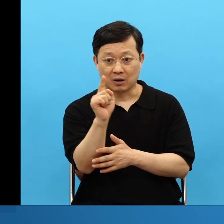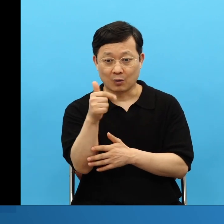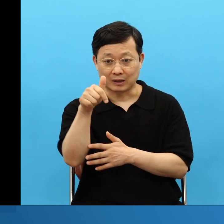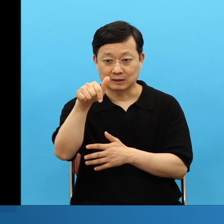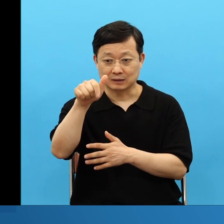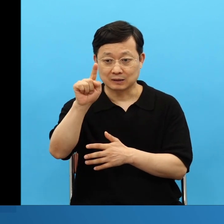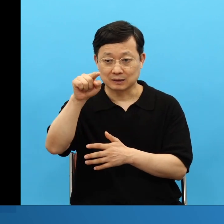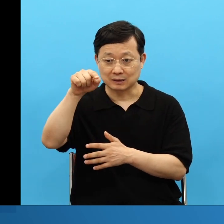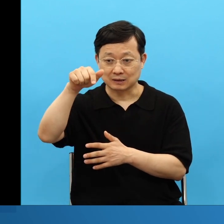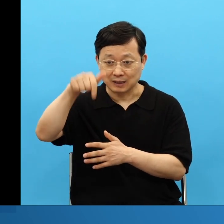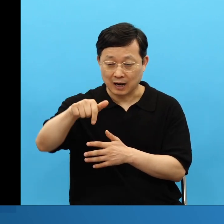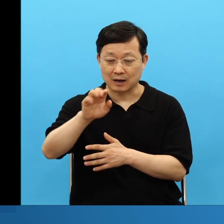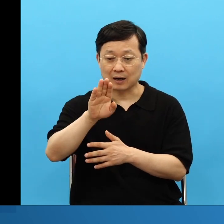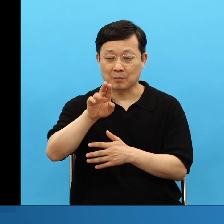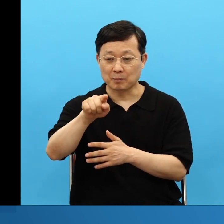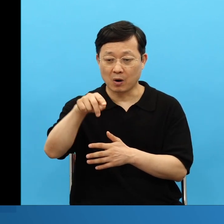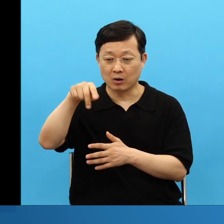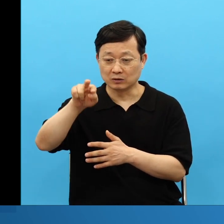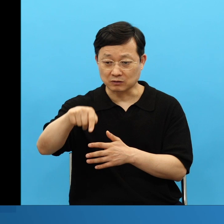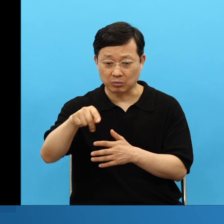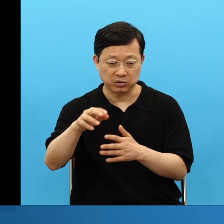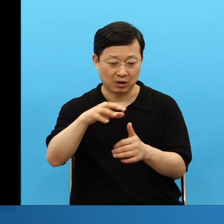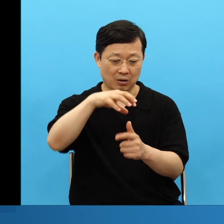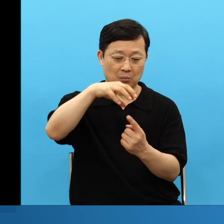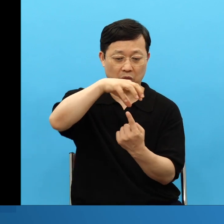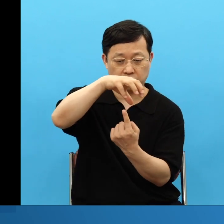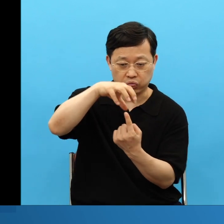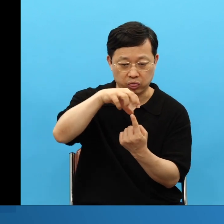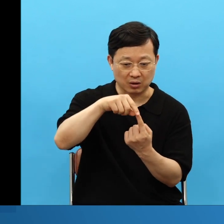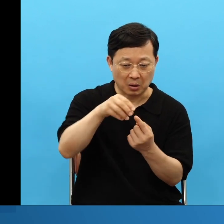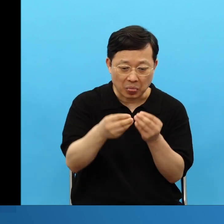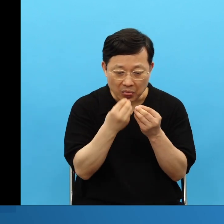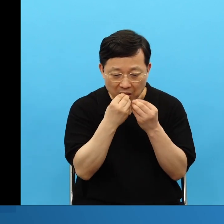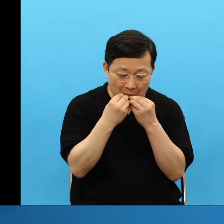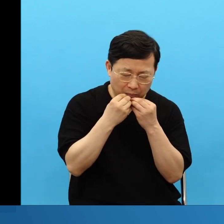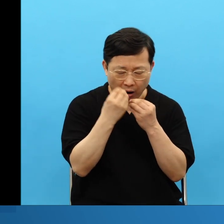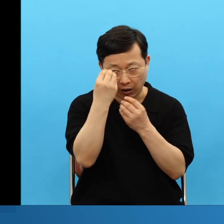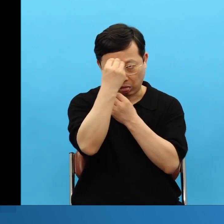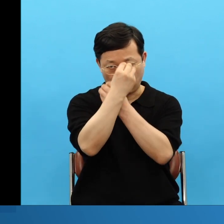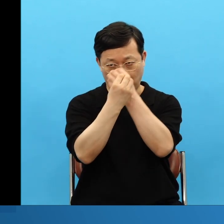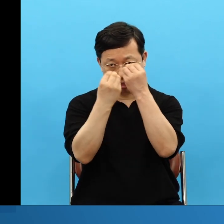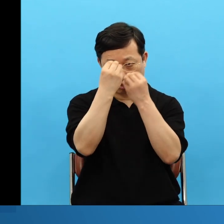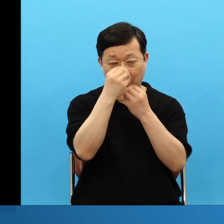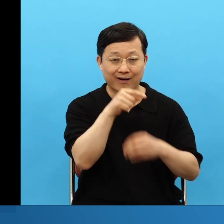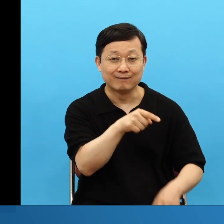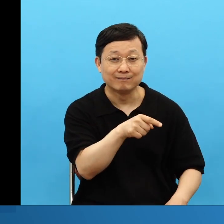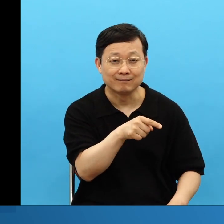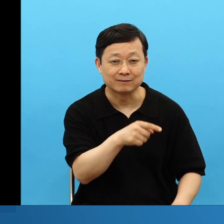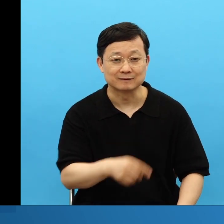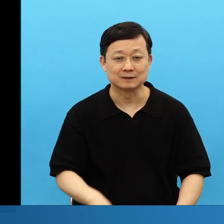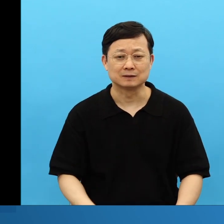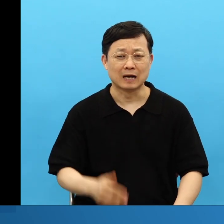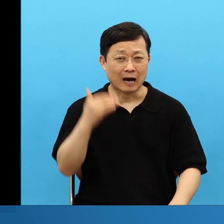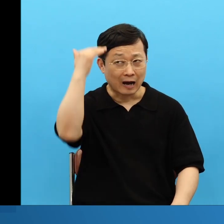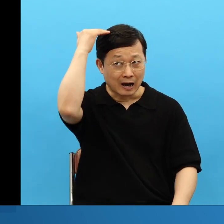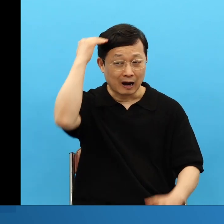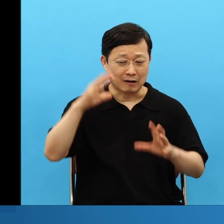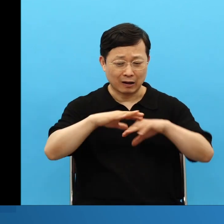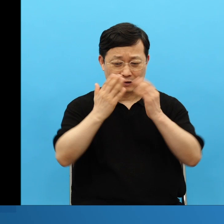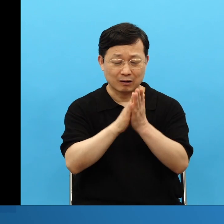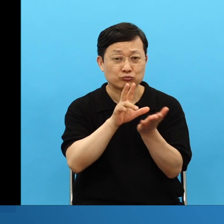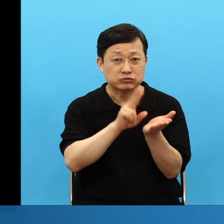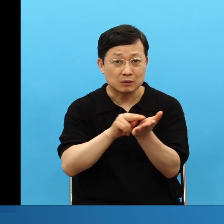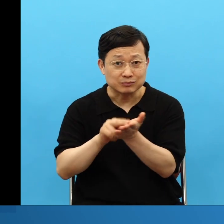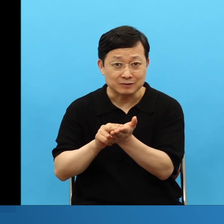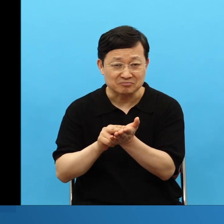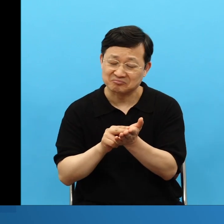하네. 그만큼 우리나라도 이제 마약 문제가 심각해졌다고 봐야지. 야, 뭘 또 나라 전체를 거론하냐? 우리랑은